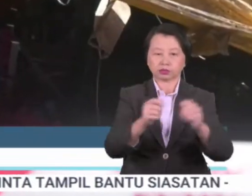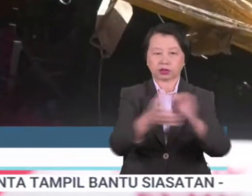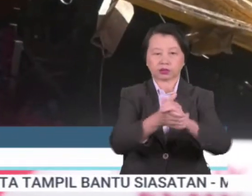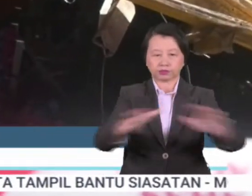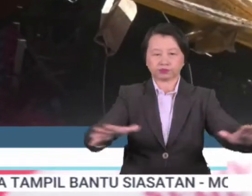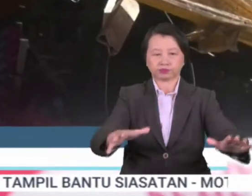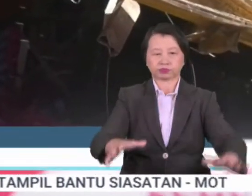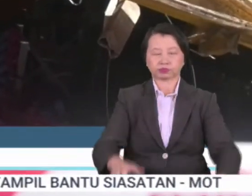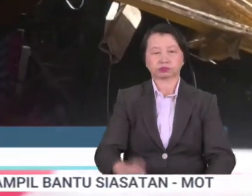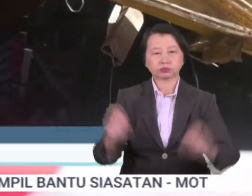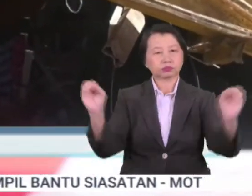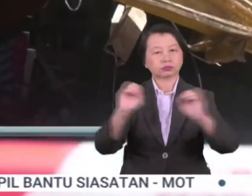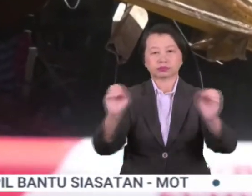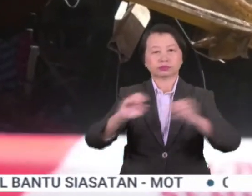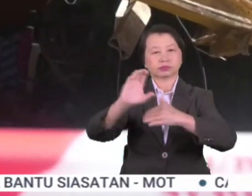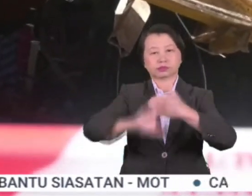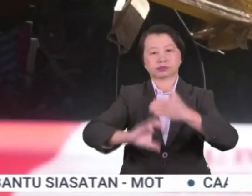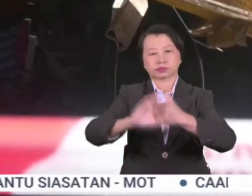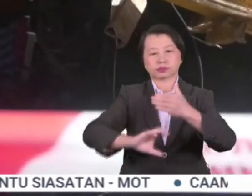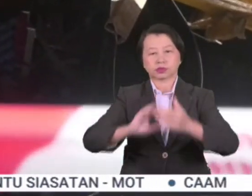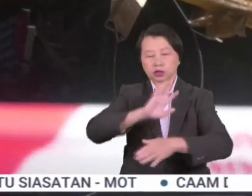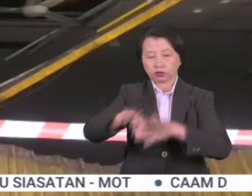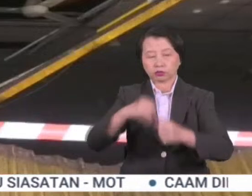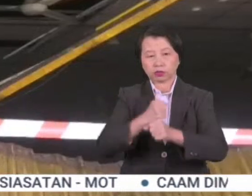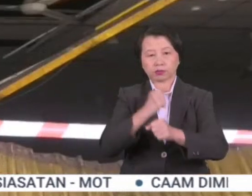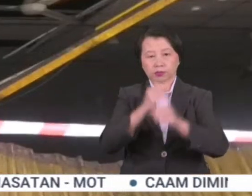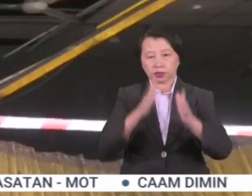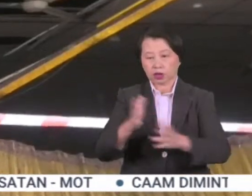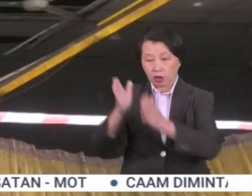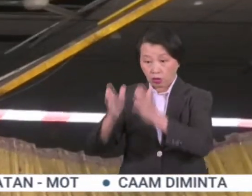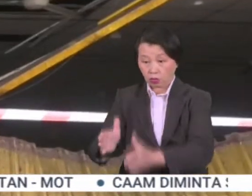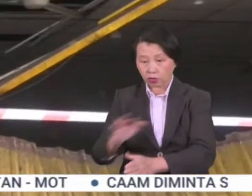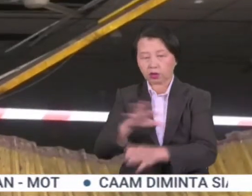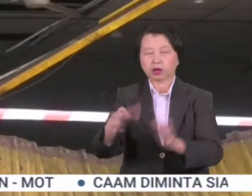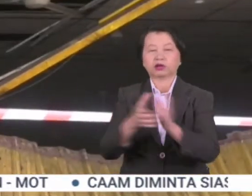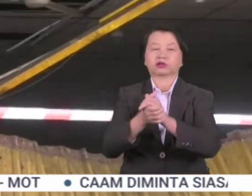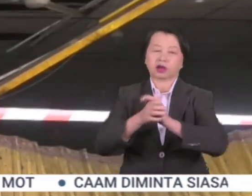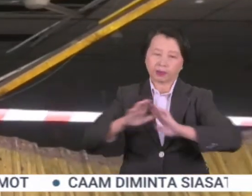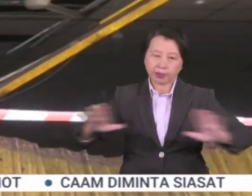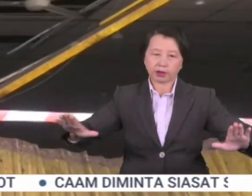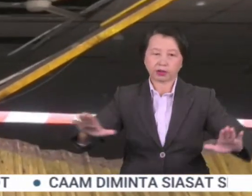tiada kecederaan dilaporkan dengan kesemua pekerja dan pelanggan terlibat